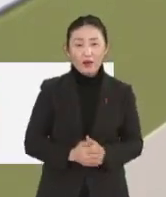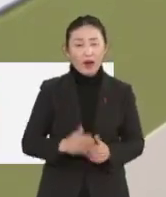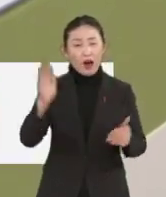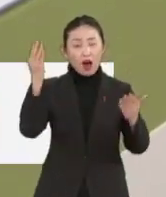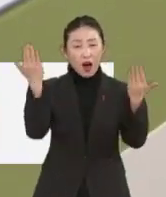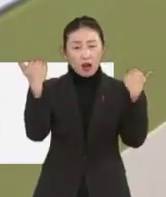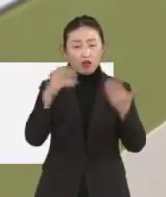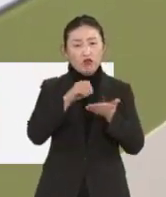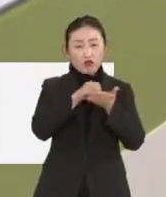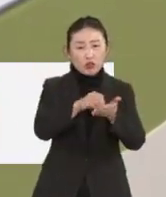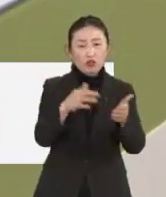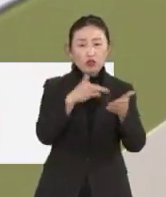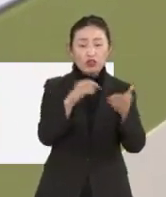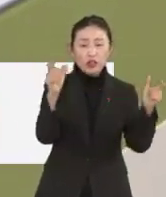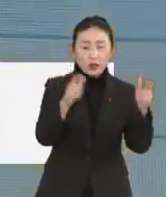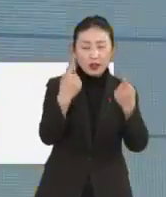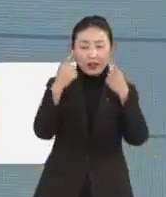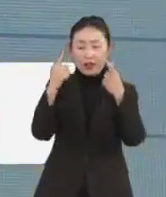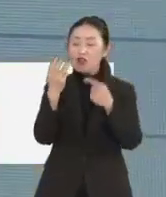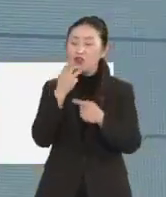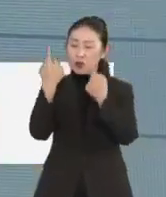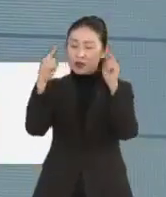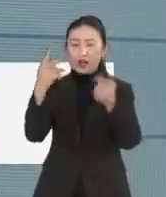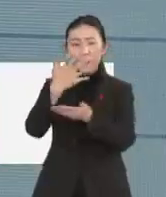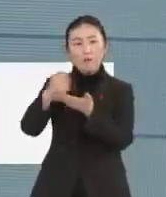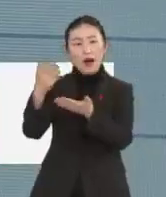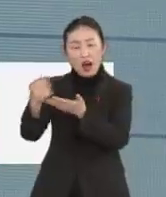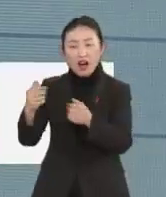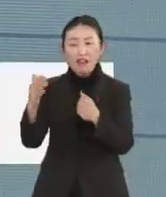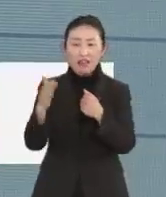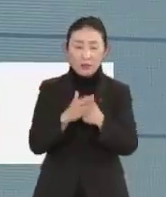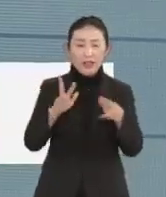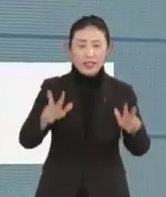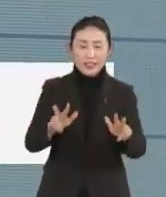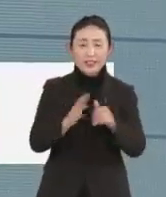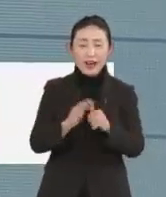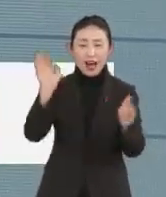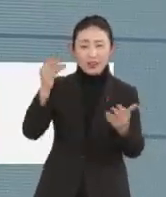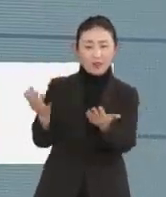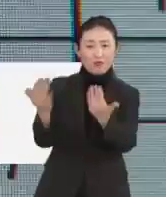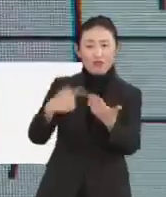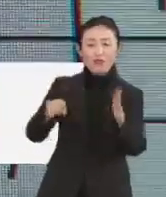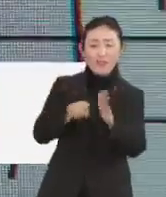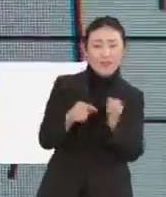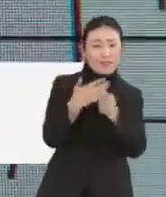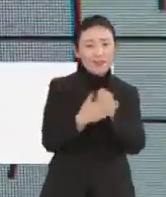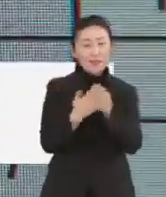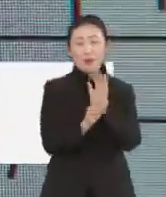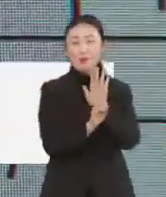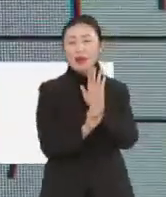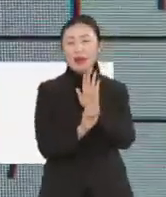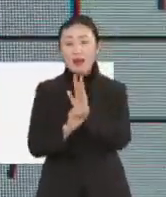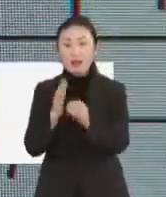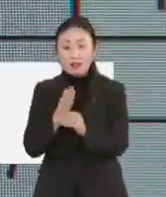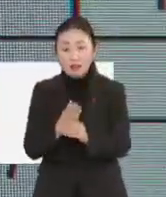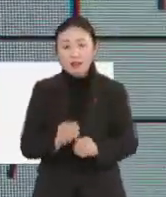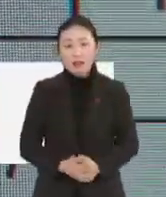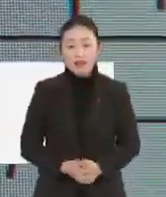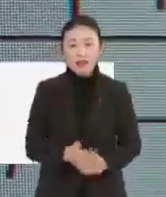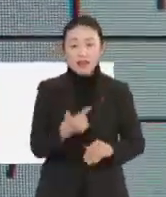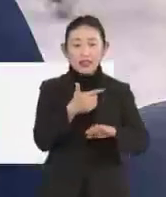학력인구 감소와 수도권 대학 쏠림 현상 속에 대학마다 파격적인 장학혜택을 내걸고 신입생 유치에 나서고 있으며